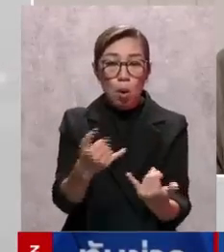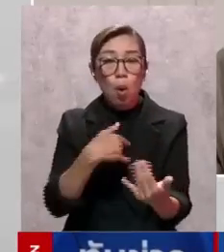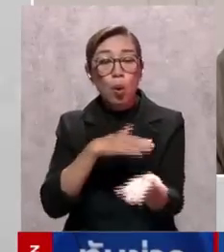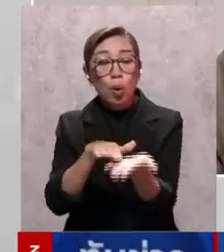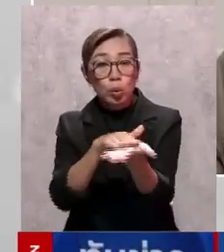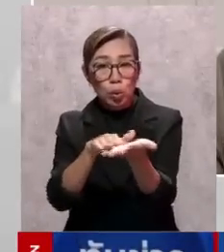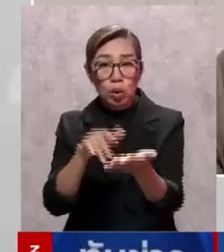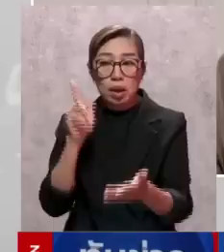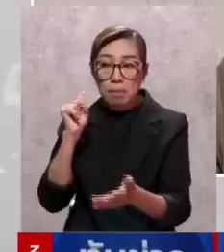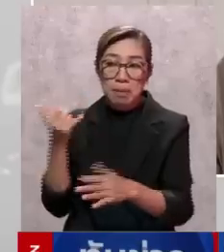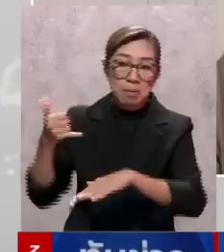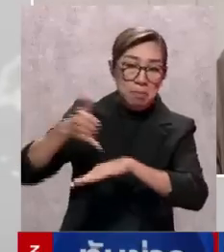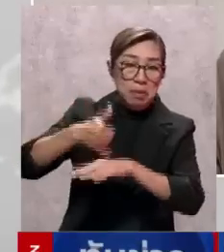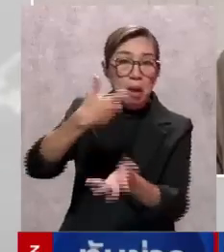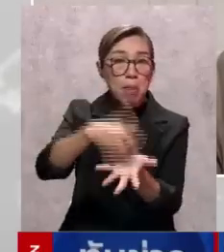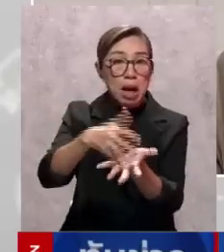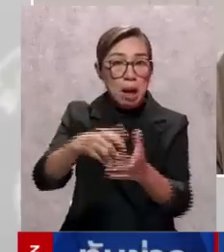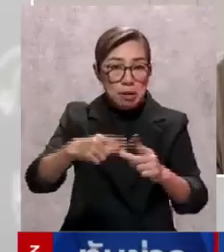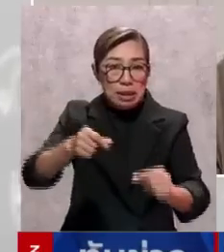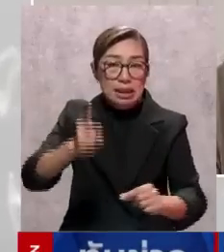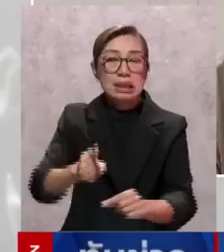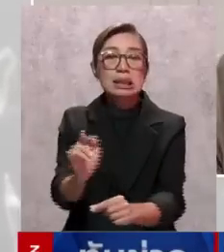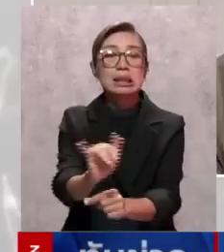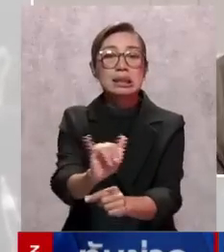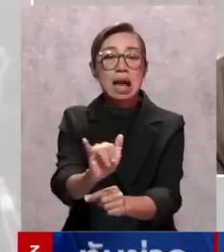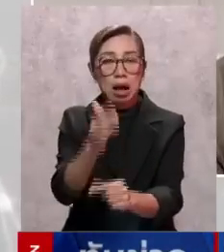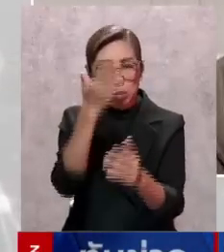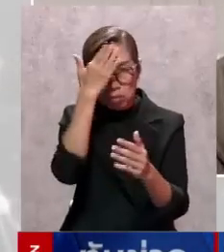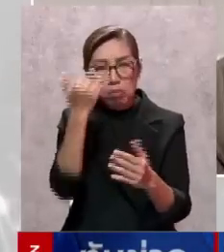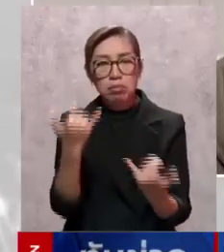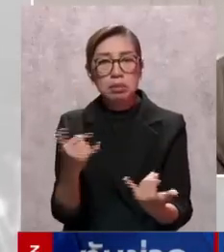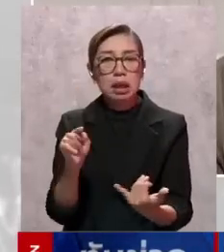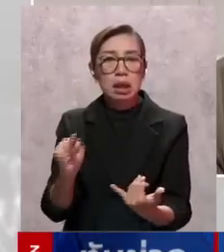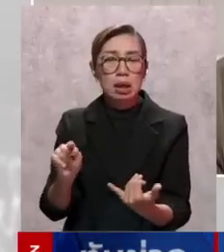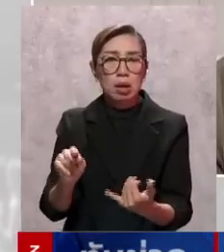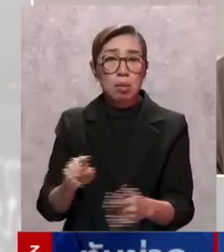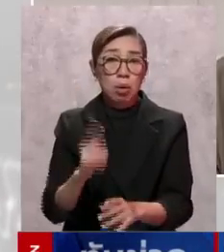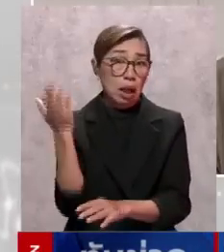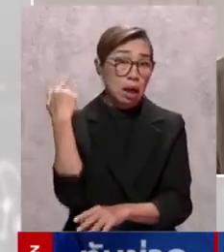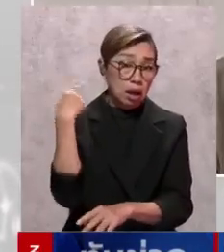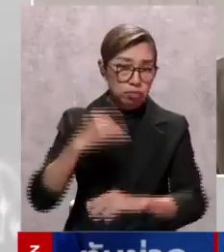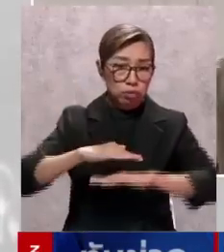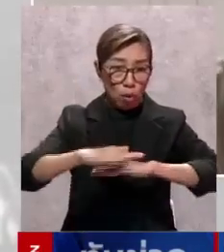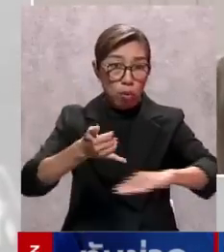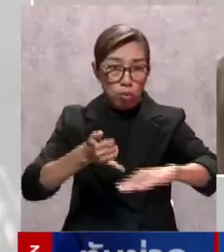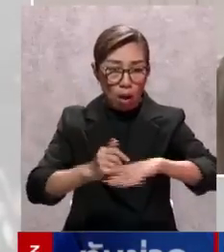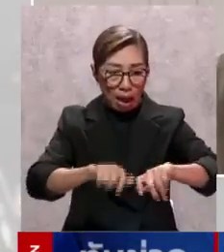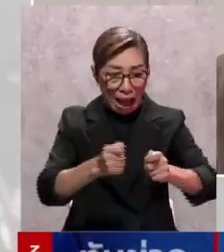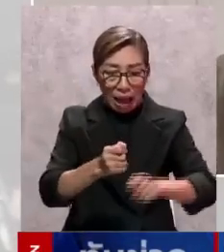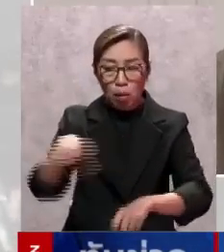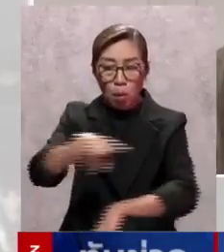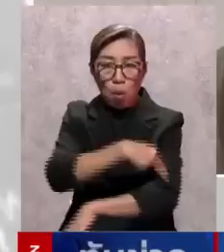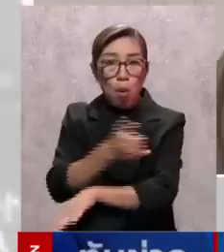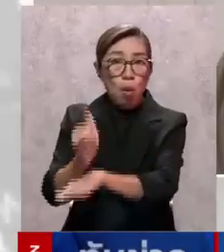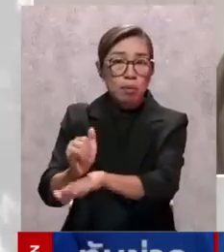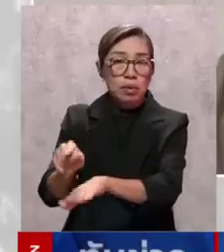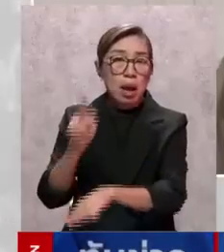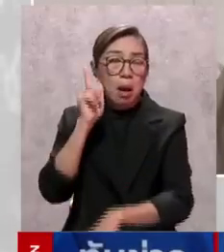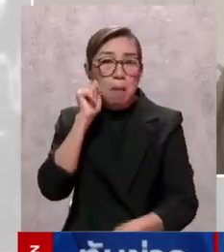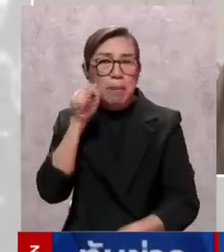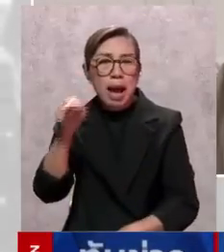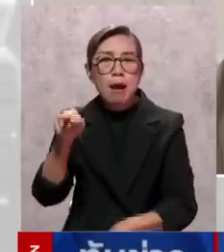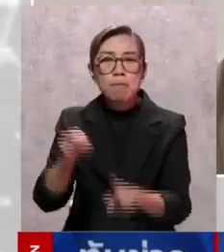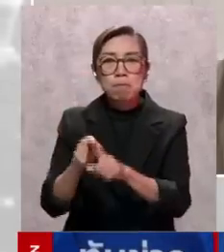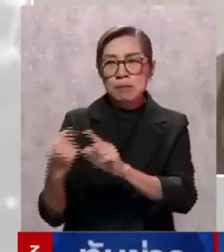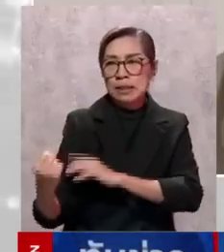ถออกมาชี้แจงข้อเท็จจริงทั้งหมดที่เกิดขึ้นในวันเกิดเหตุได้นะคะเพราะตั้งแต่เกิดเหตุจนถึงวันนี้คุณแม่ยังไม่ได้มีสติสัมปชั